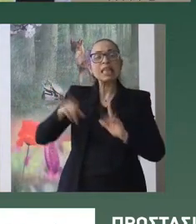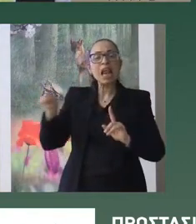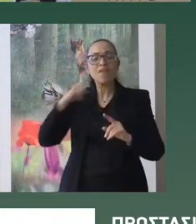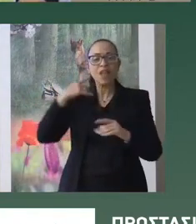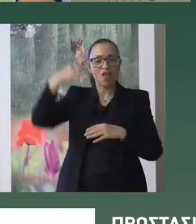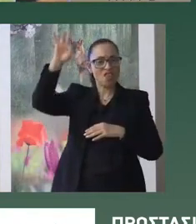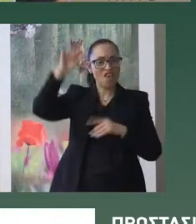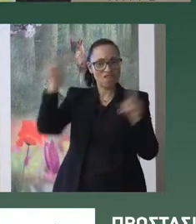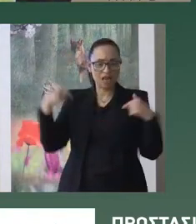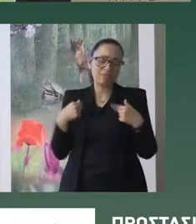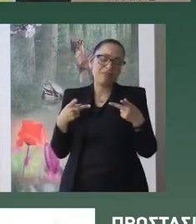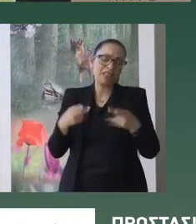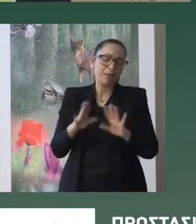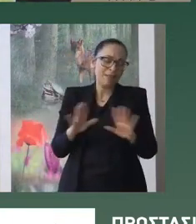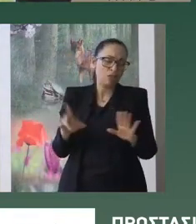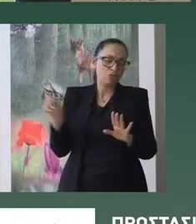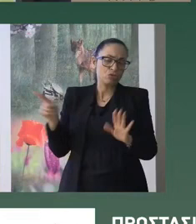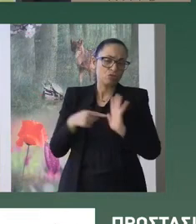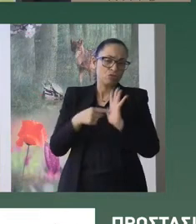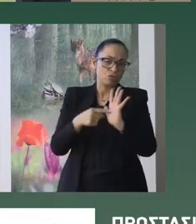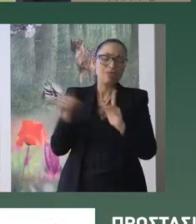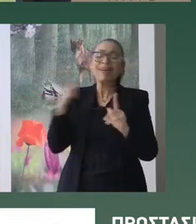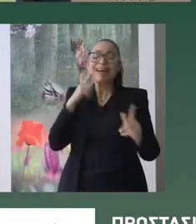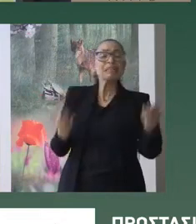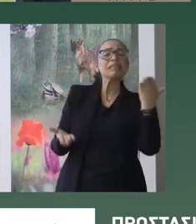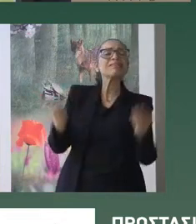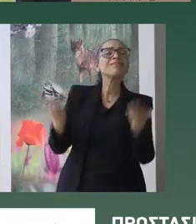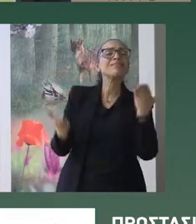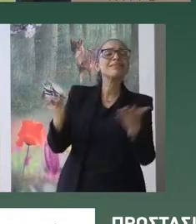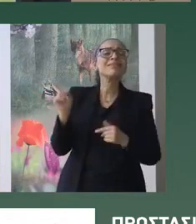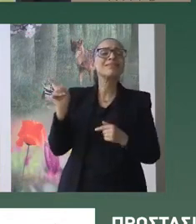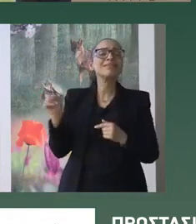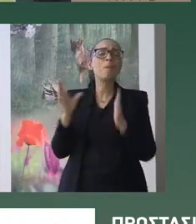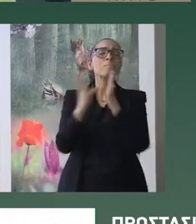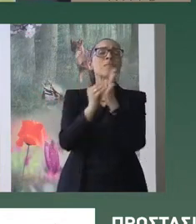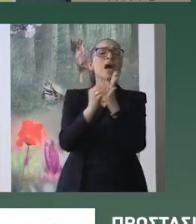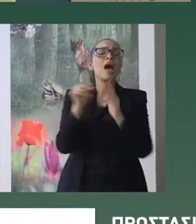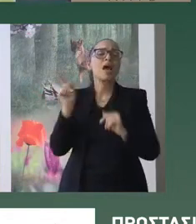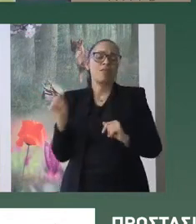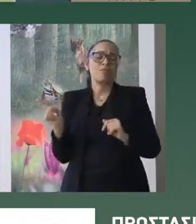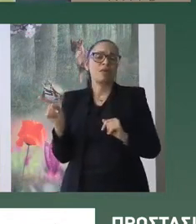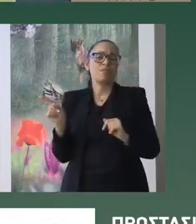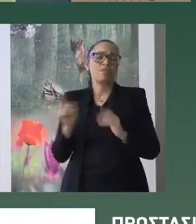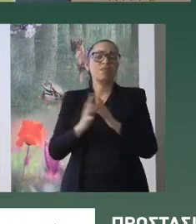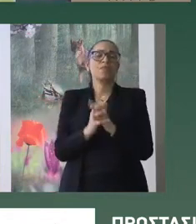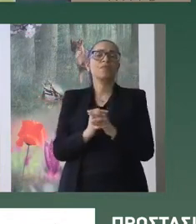μια τελευταία διαφάνεια και σταματώ, που κάνει μια σύγκριση, παραδείγματος χάρη, αν